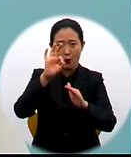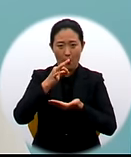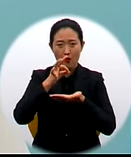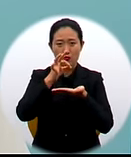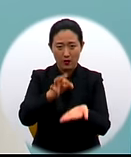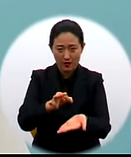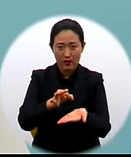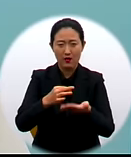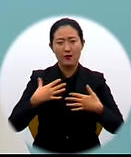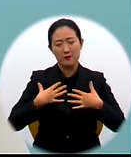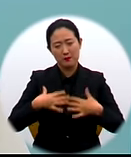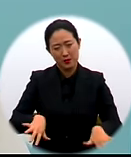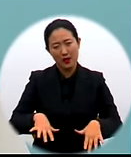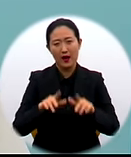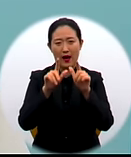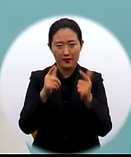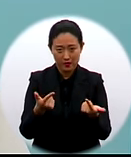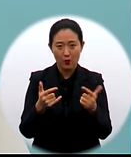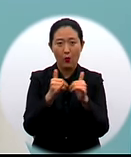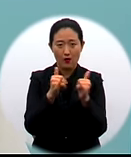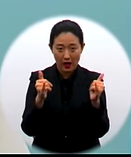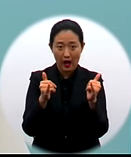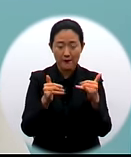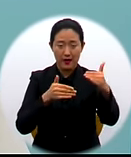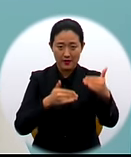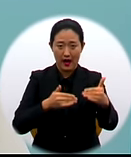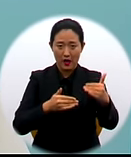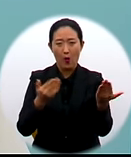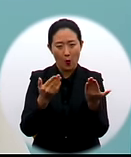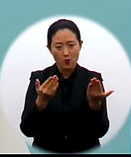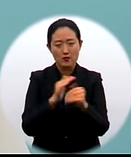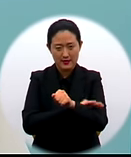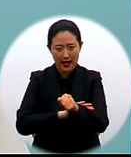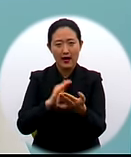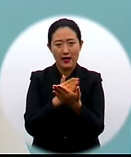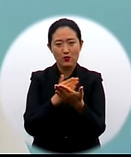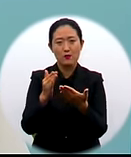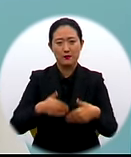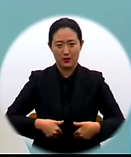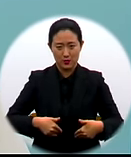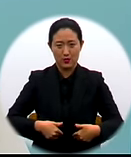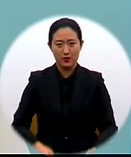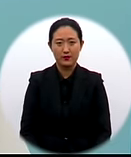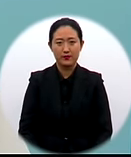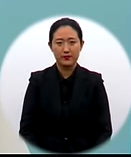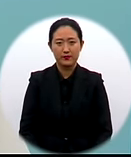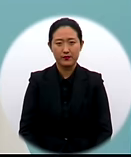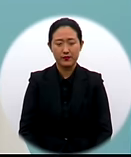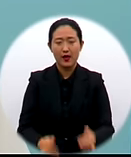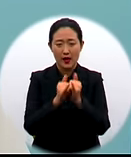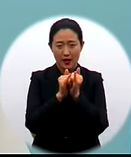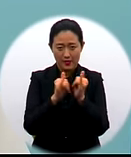지치지 않아야 하고, 사람과 사람 사이의 업무 배치를 굉장히 잘 해야 하죠. 그러다 보니까 이 사람은